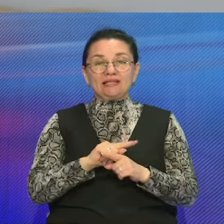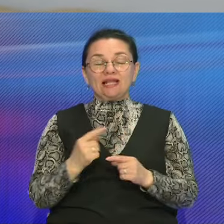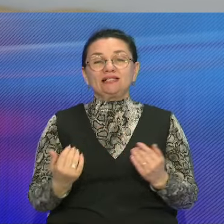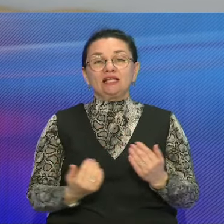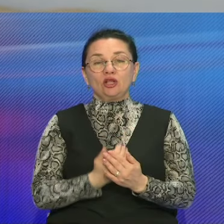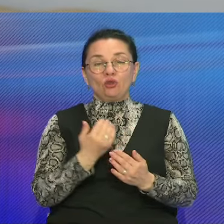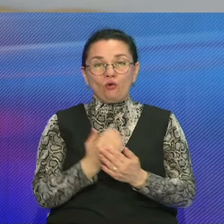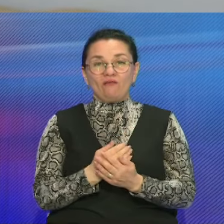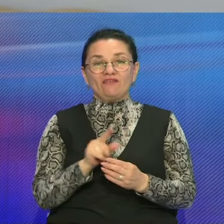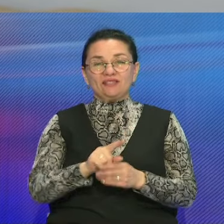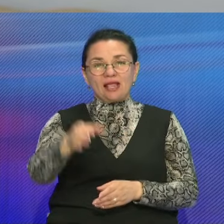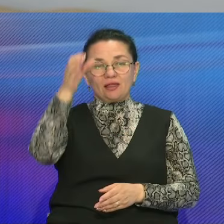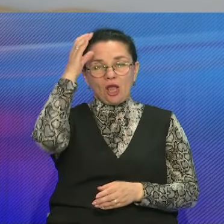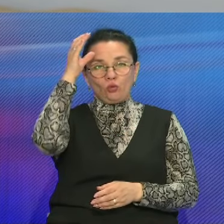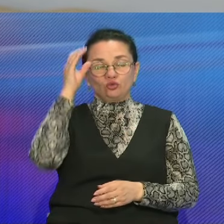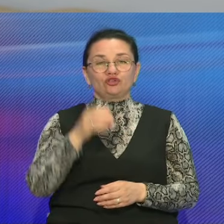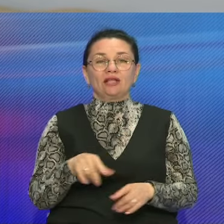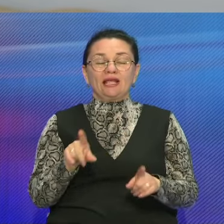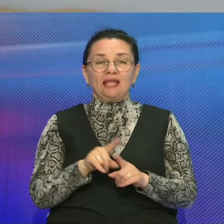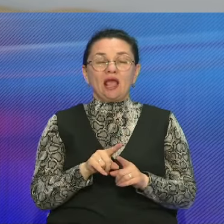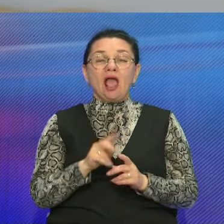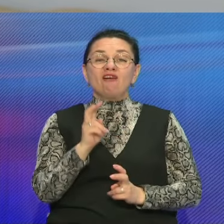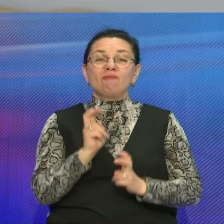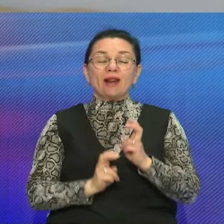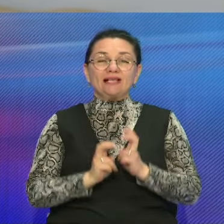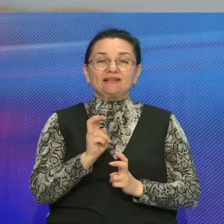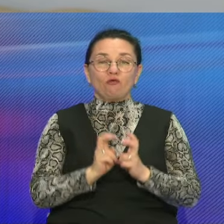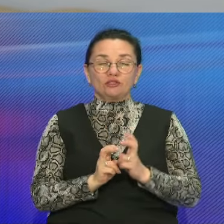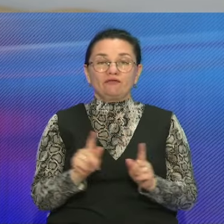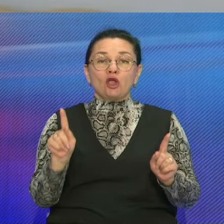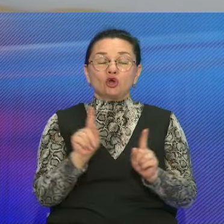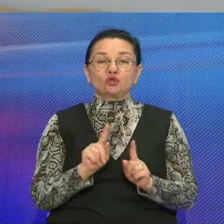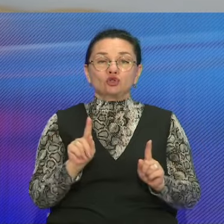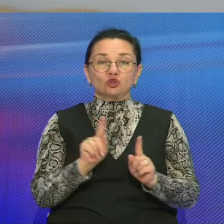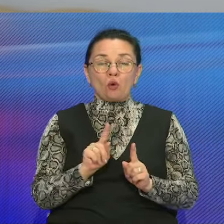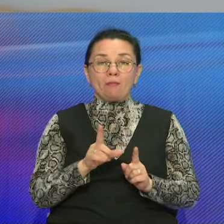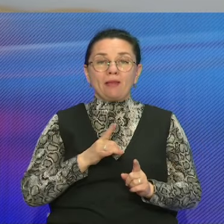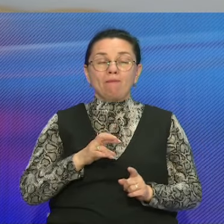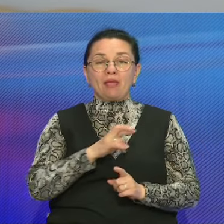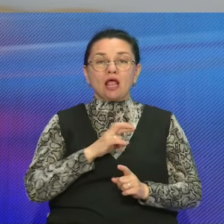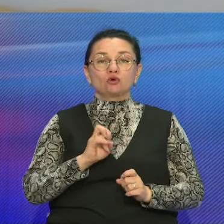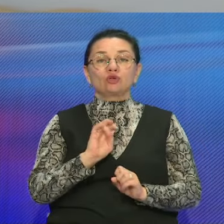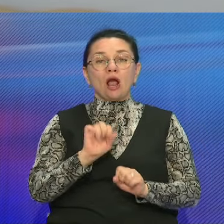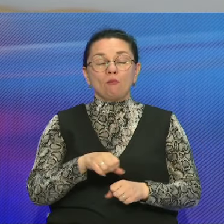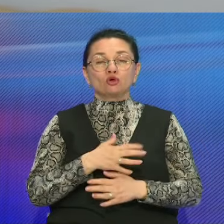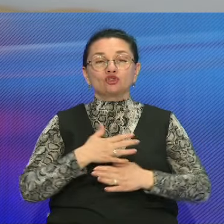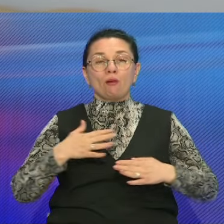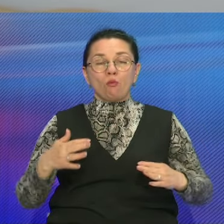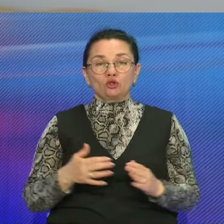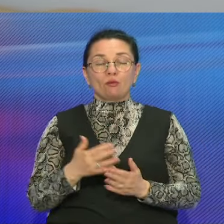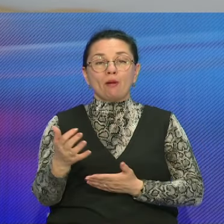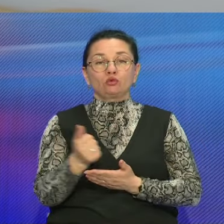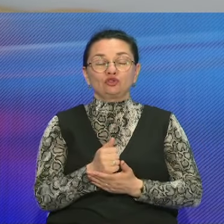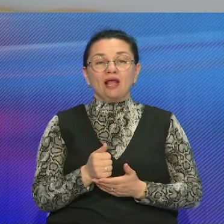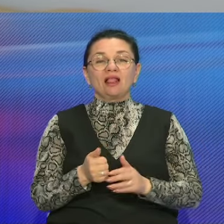все те научные изыскания именно в производство, чтобы Беларусь как можно больше получала импортозамещающей